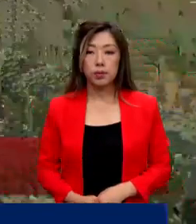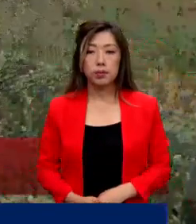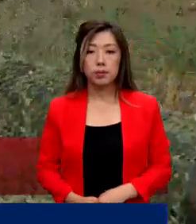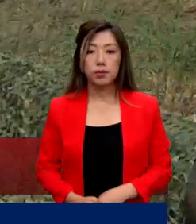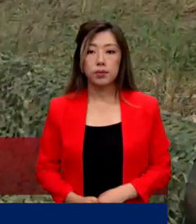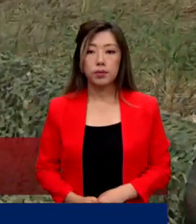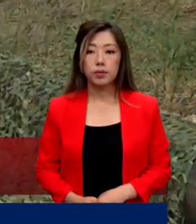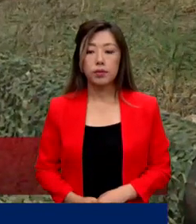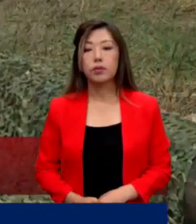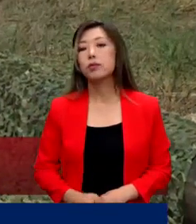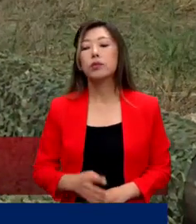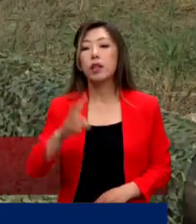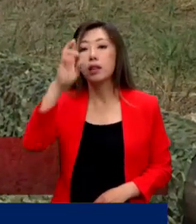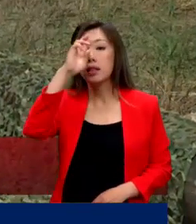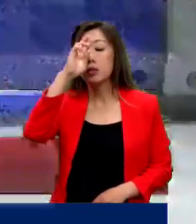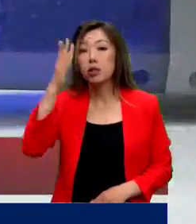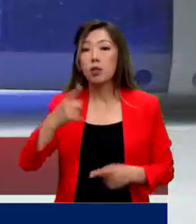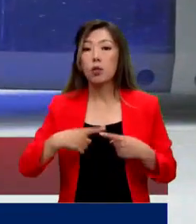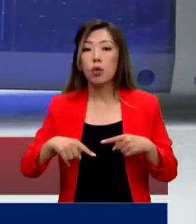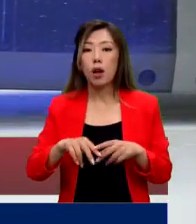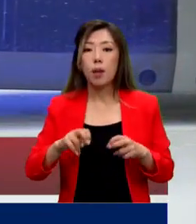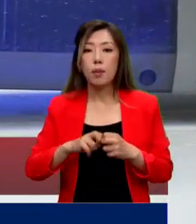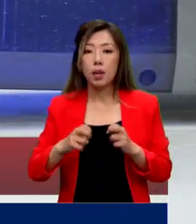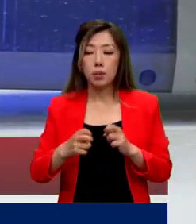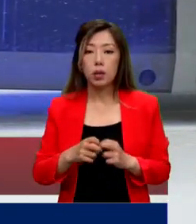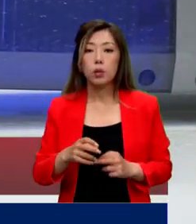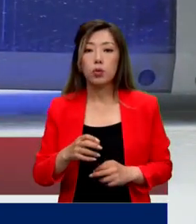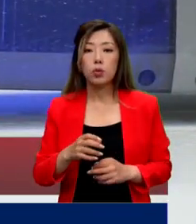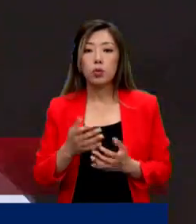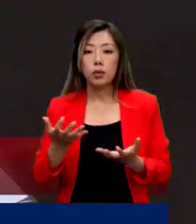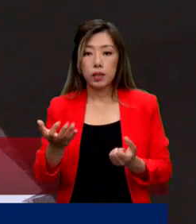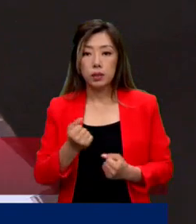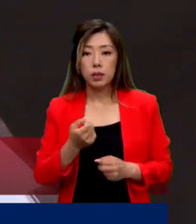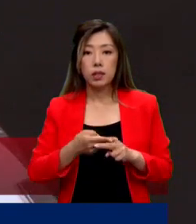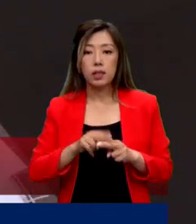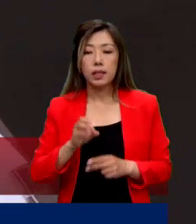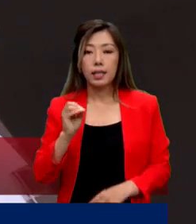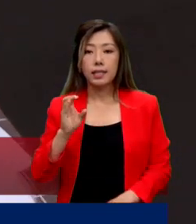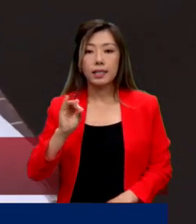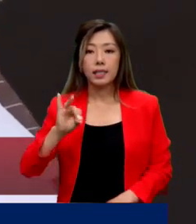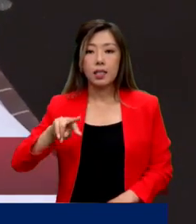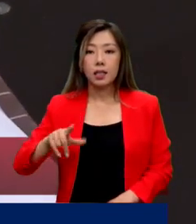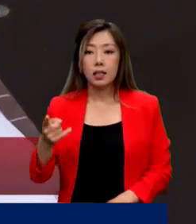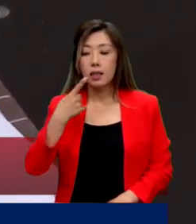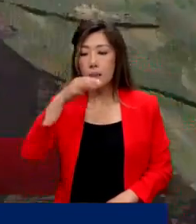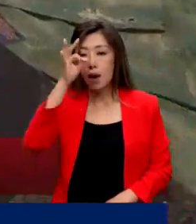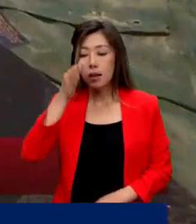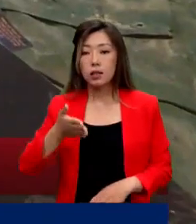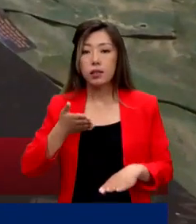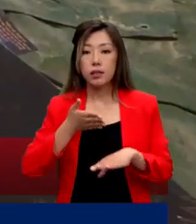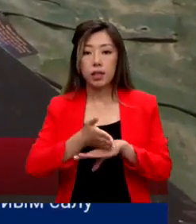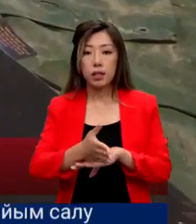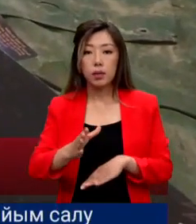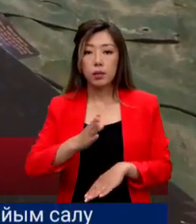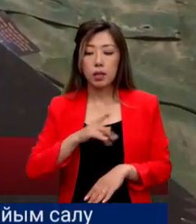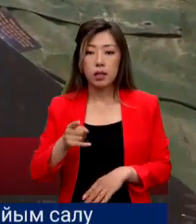деятельностью. Впрочем, в госорганах проблему не проигнорировали. На участок выехала Есильская бассейновая инспекция, которую, кстати,